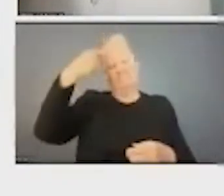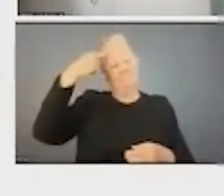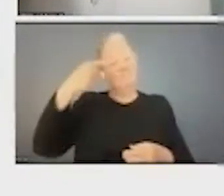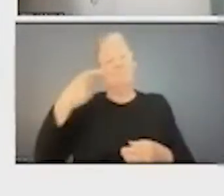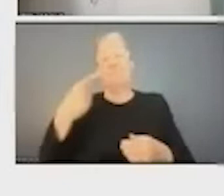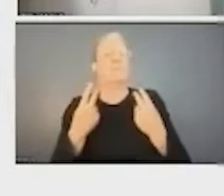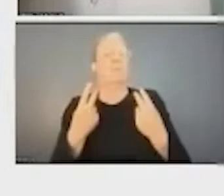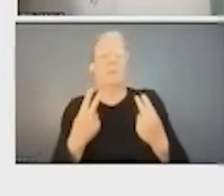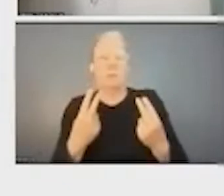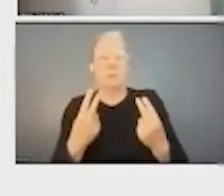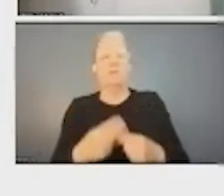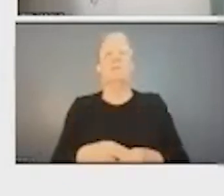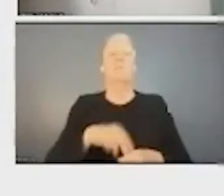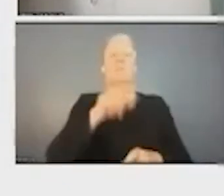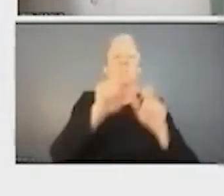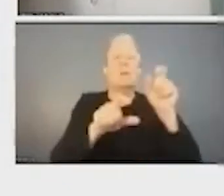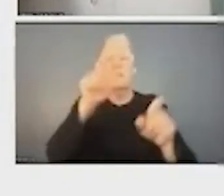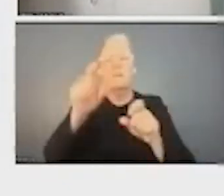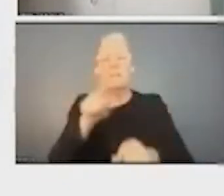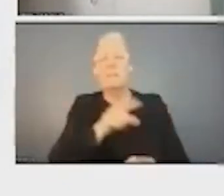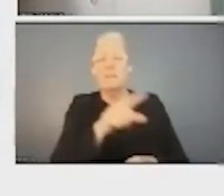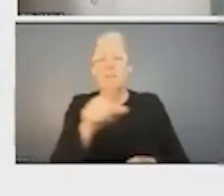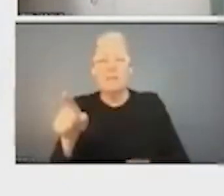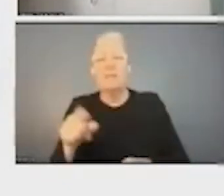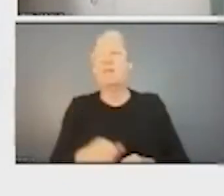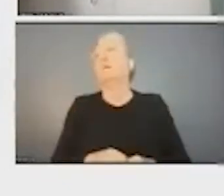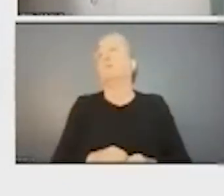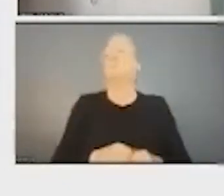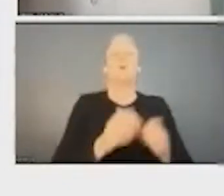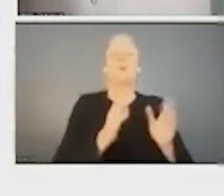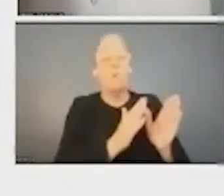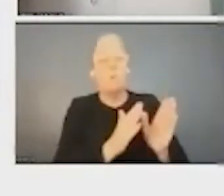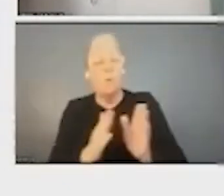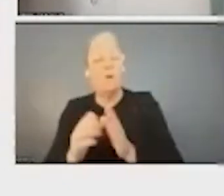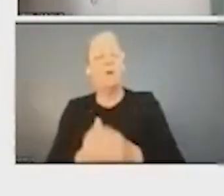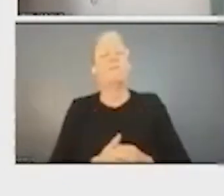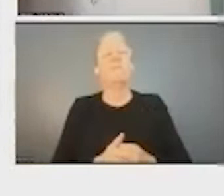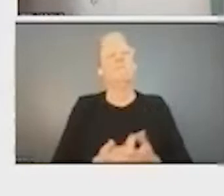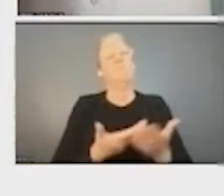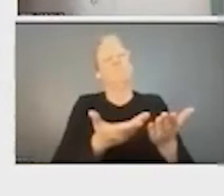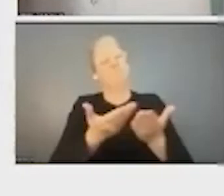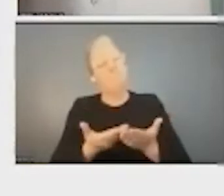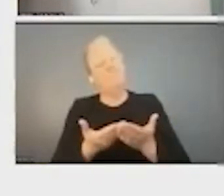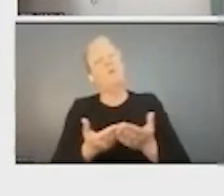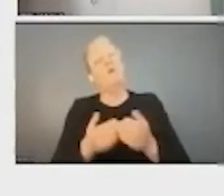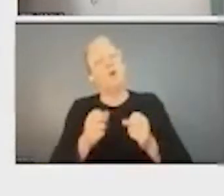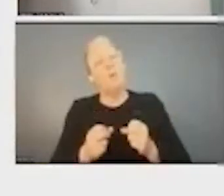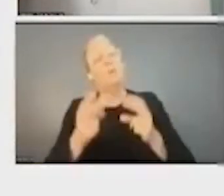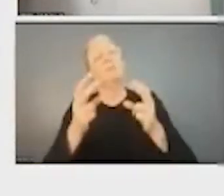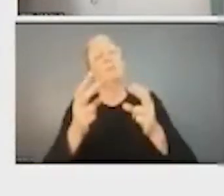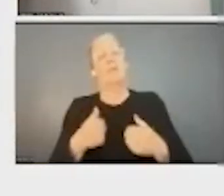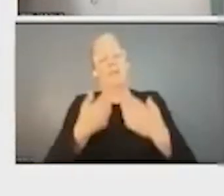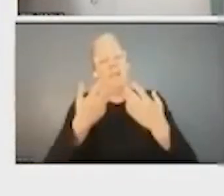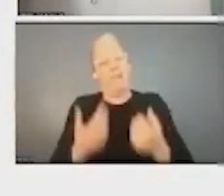وبالتالي هي نقاط مهمة للأشخاص الذين نظموا هذه الفعالية